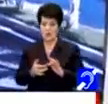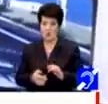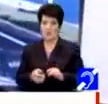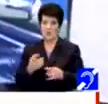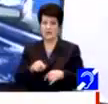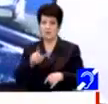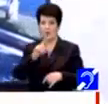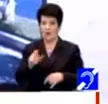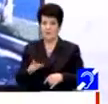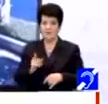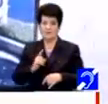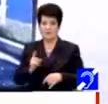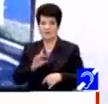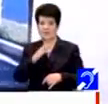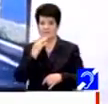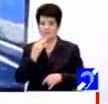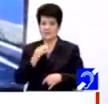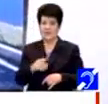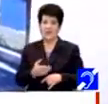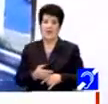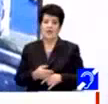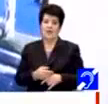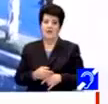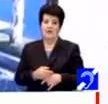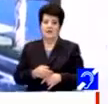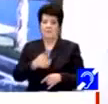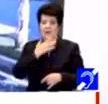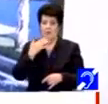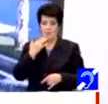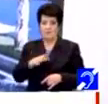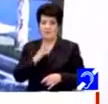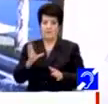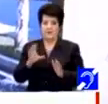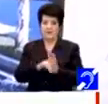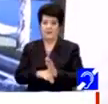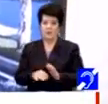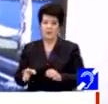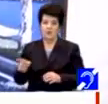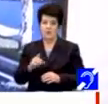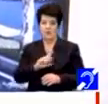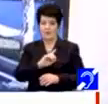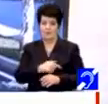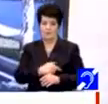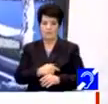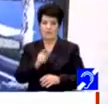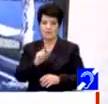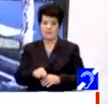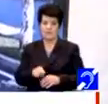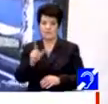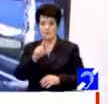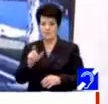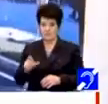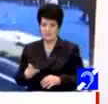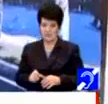încât oamenii să nu aștepte ore în șir lângă birourile funcționarilor. Mai mult, va fi introdusă aplicația City Report, prin intermediul căreia cetățenii